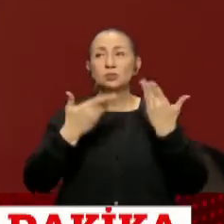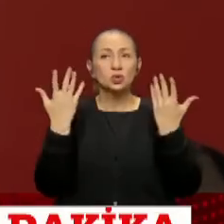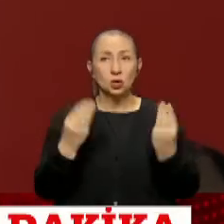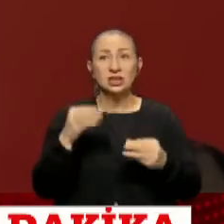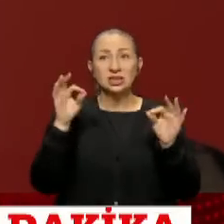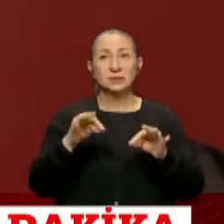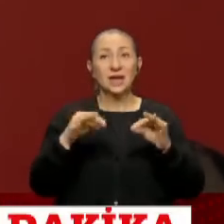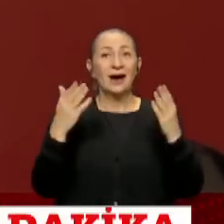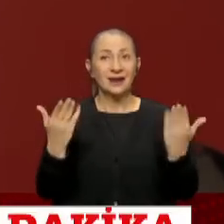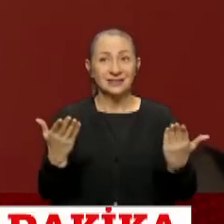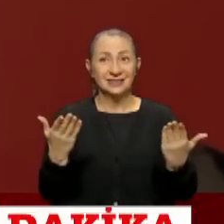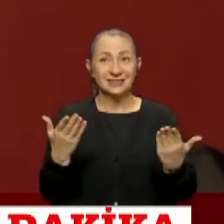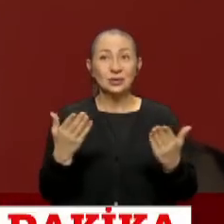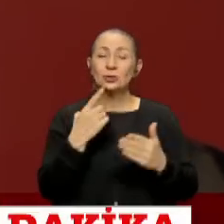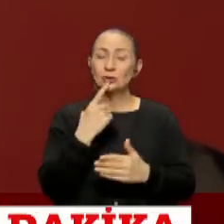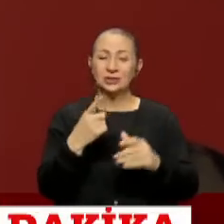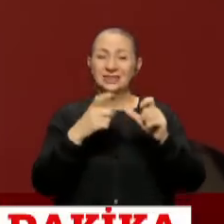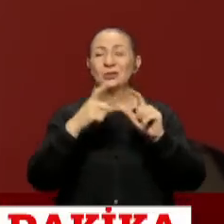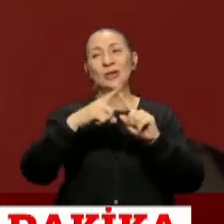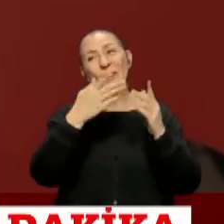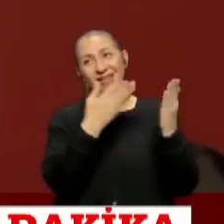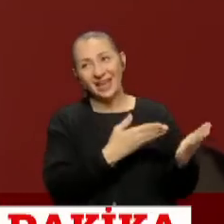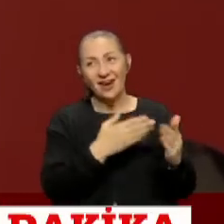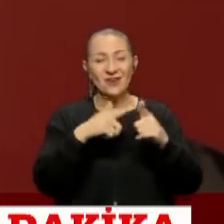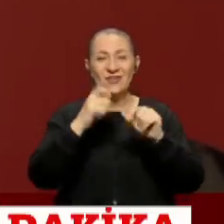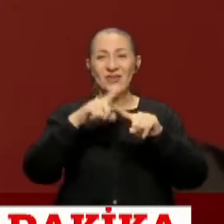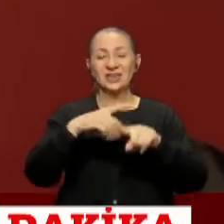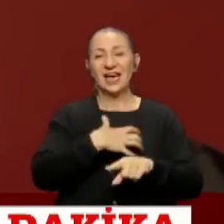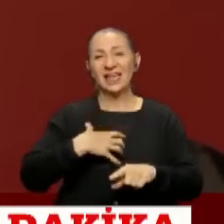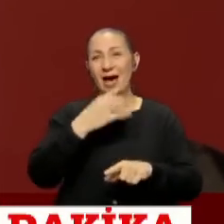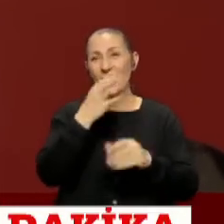Şimdi artık söz Selçuk Tepeli'de Fox Ana Haber başlıyor.